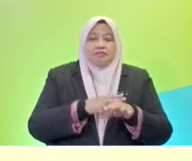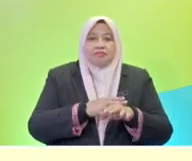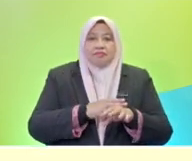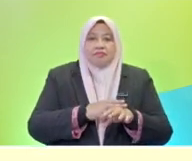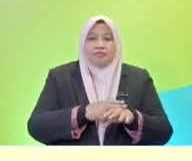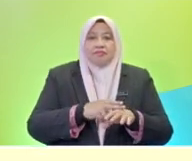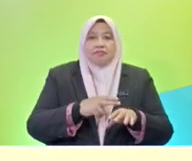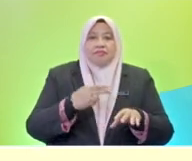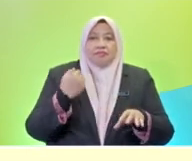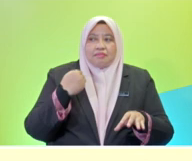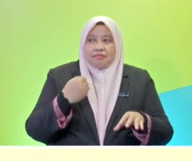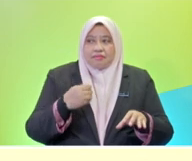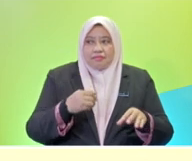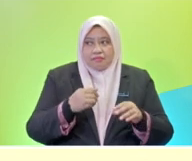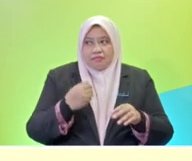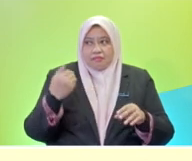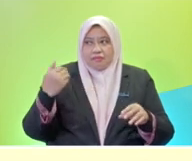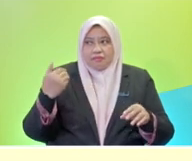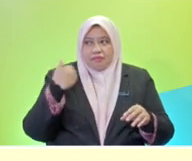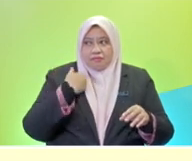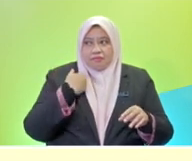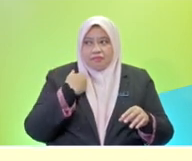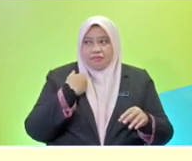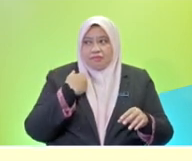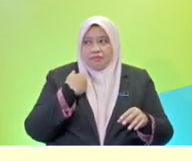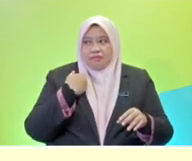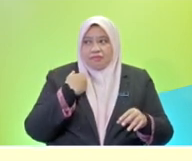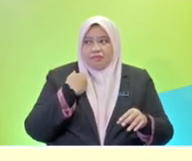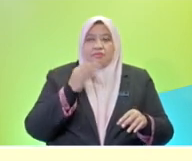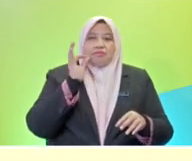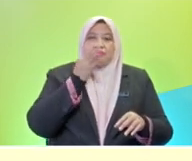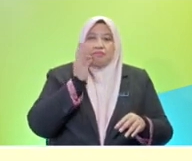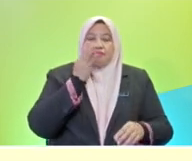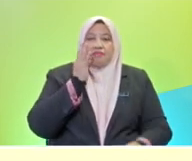hijau. Okey. Lepas tu dia ada buah.